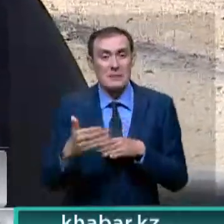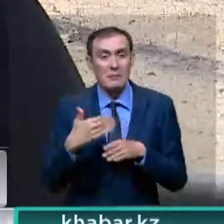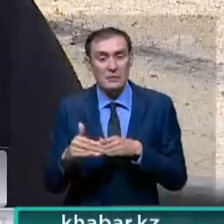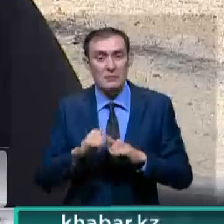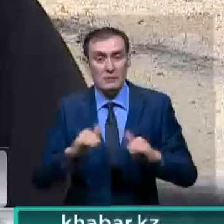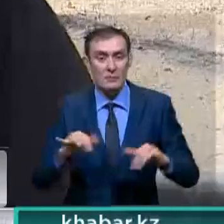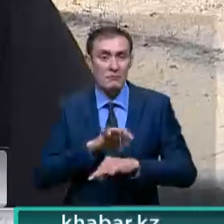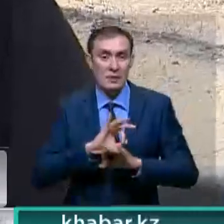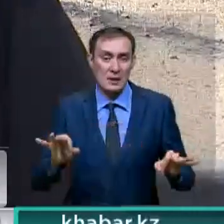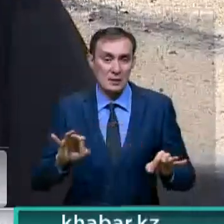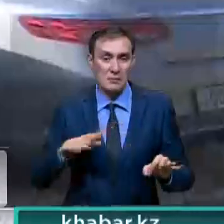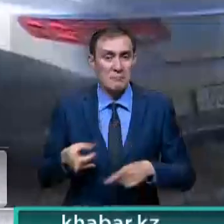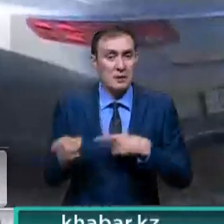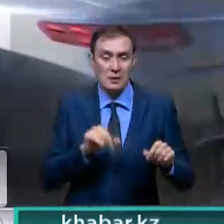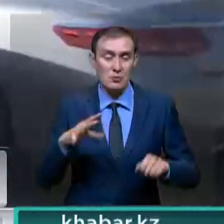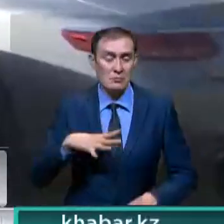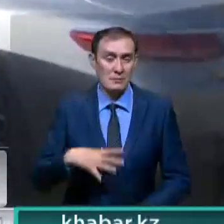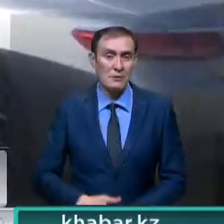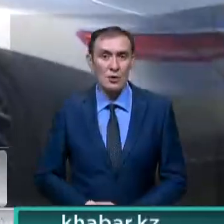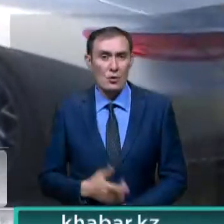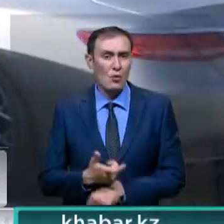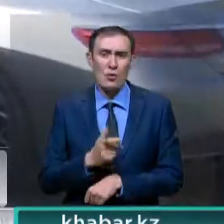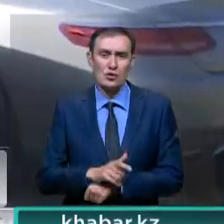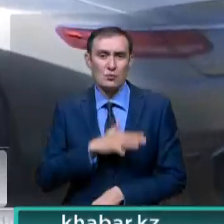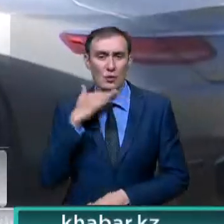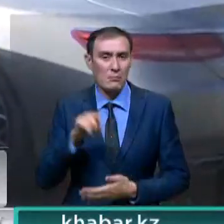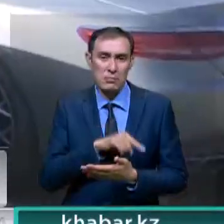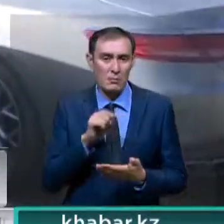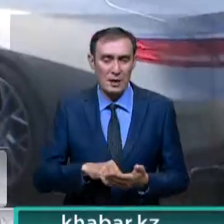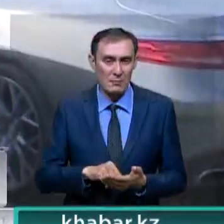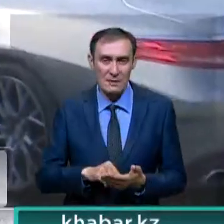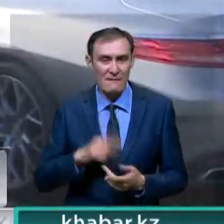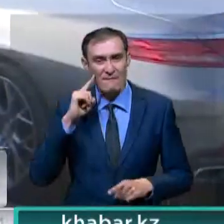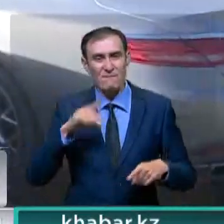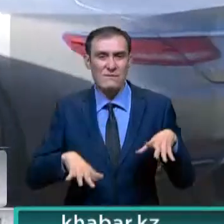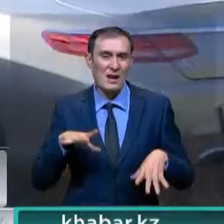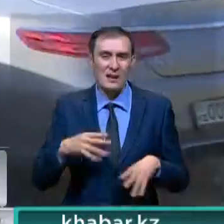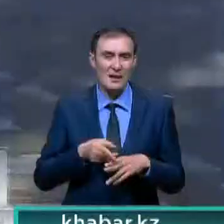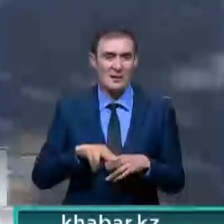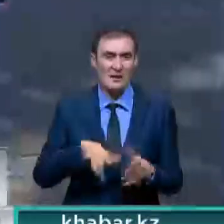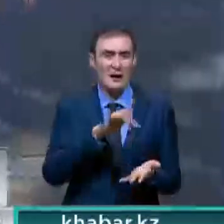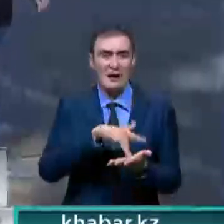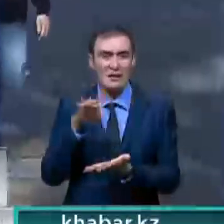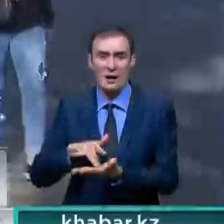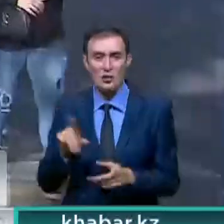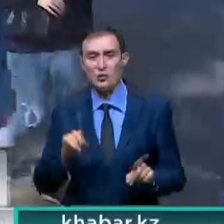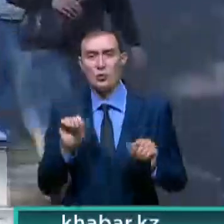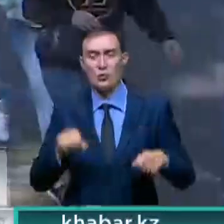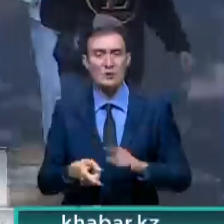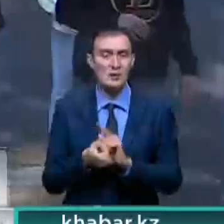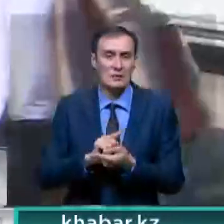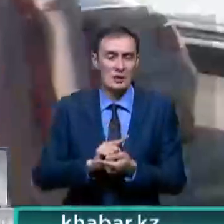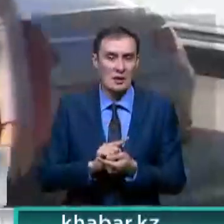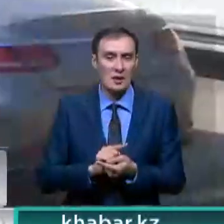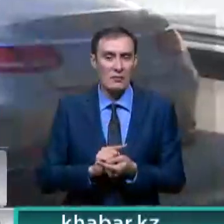все прекрасно, так что бы не переехать. Шибко много проблем. Какие? И вряд ли эти города что-то изменят.